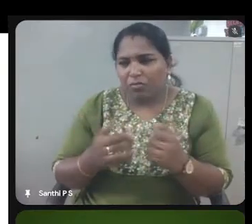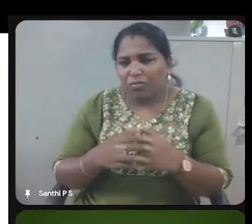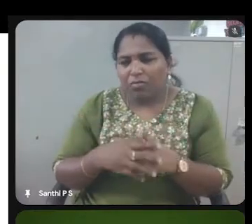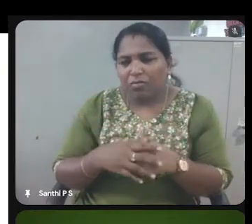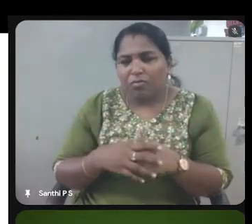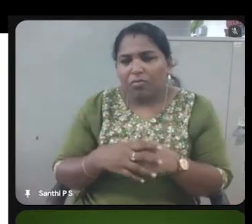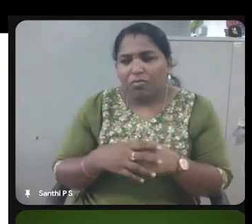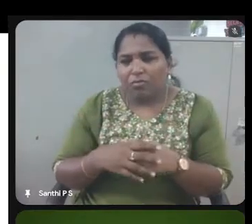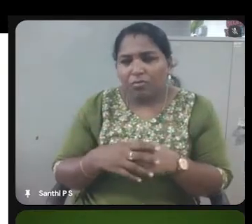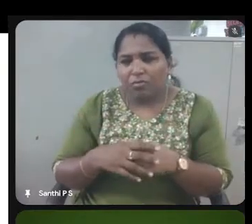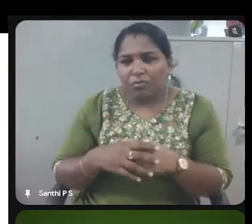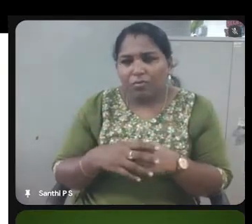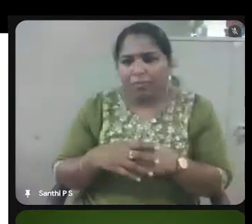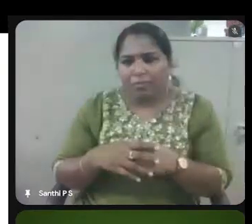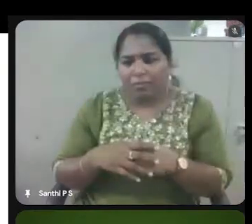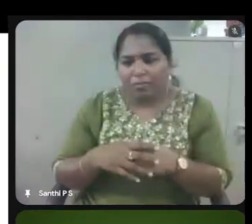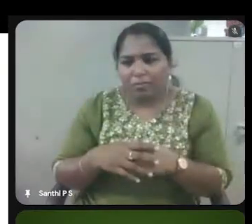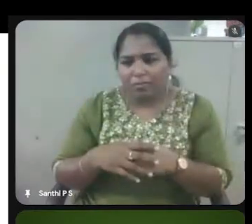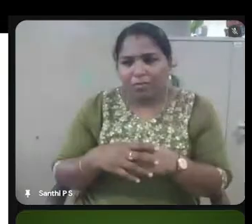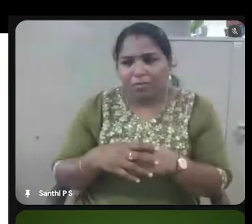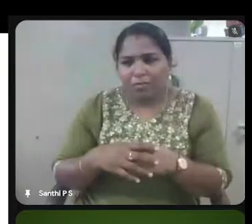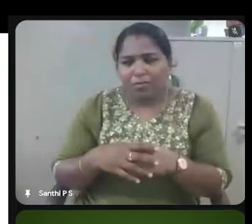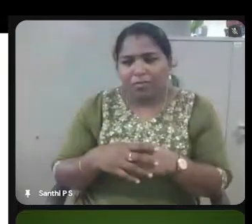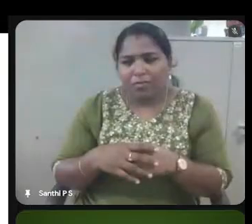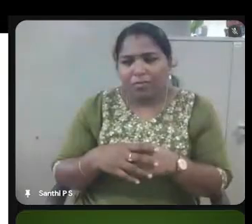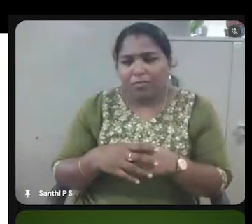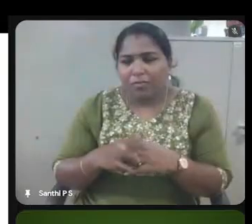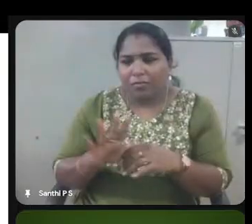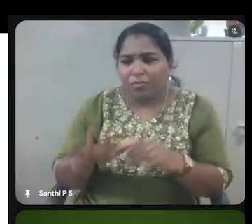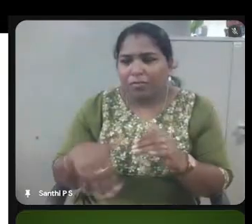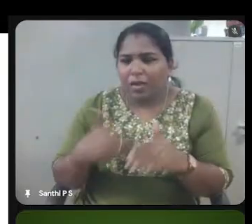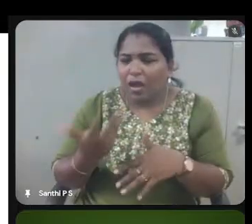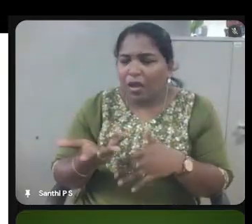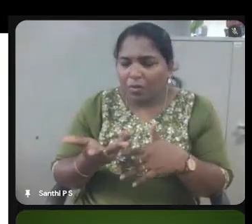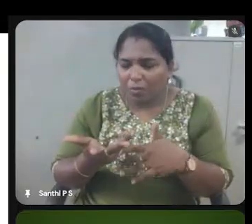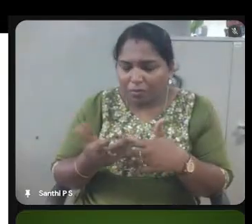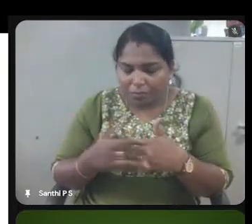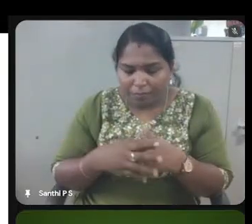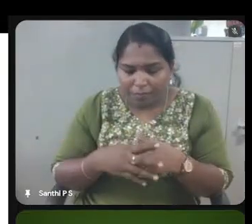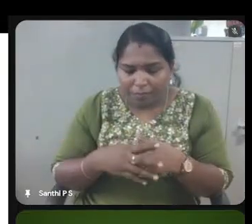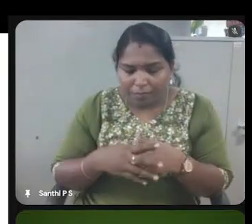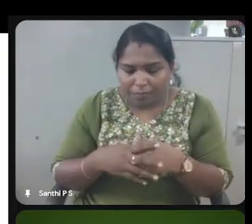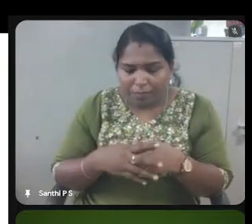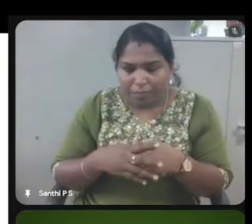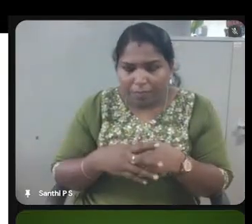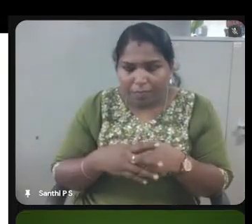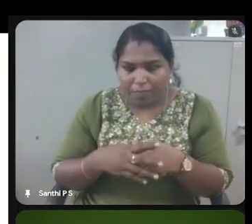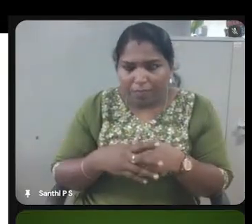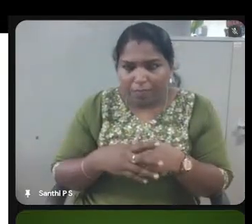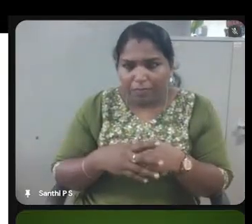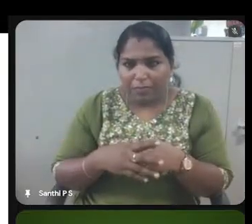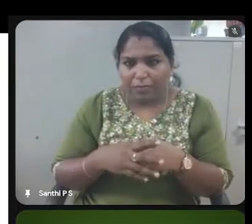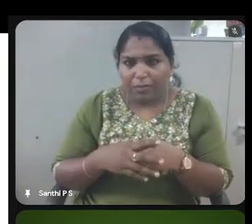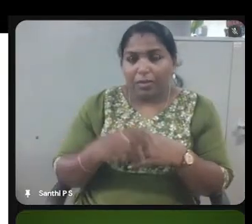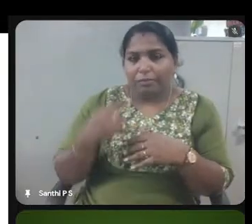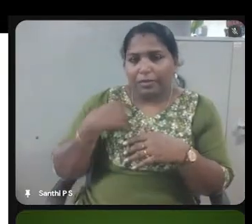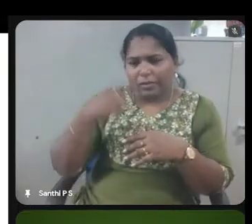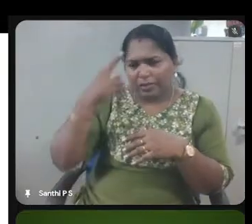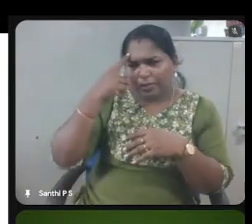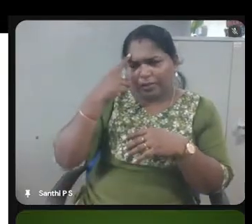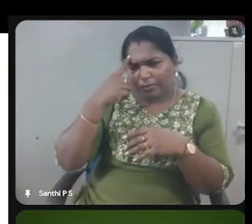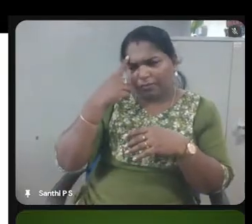അവരത് നിങ്ങൾക്ക് വരില്ലായിരിക്കും, അതോ ഈ ഒരു എന്താ സ്ക്രീൻ ടൈമിന്റെ പോയത് കൊണ്ടാണോ എന്നൊക്കെ ഉള്ളത്